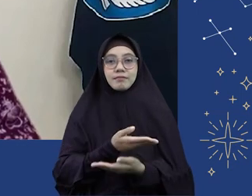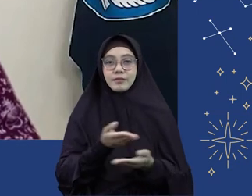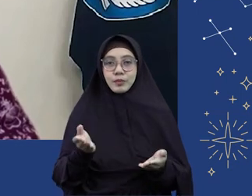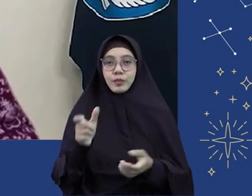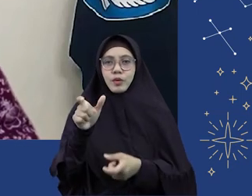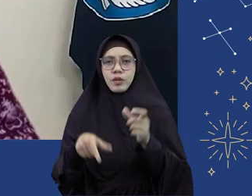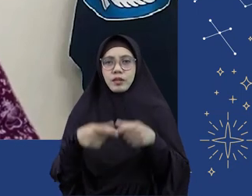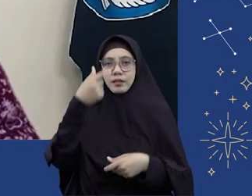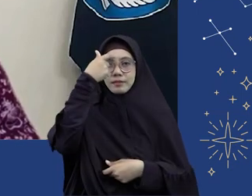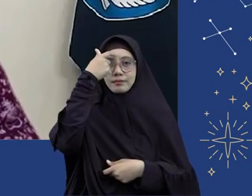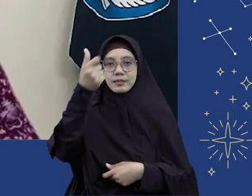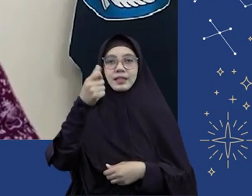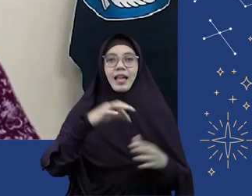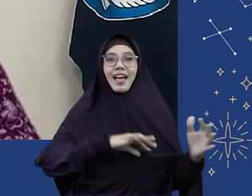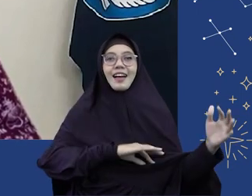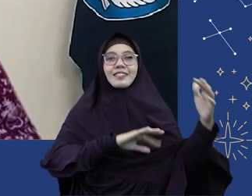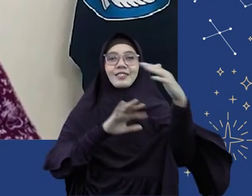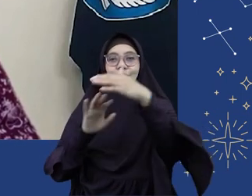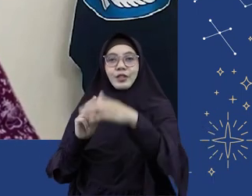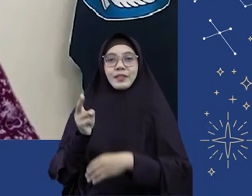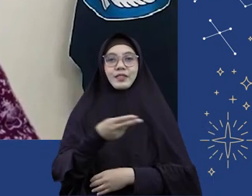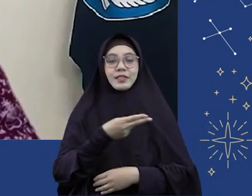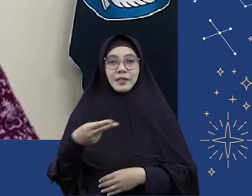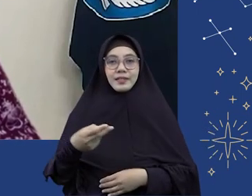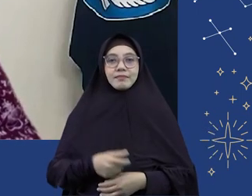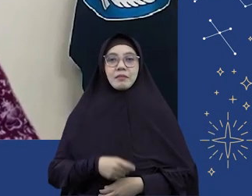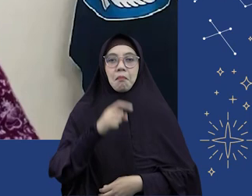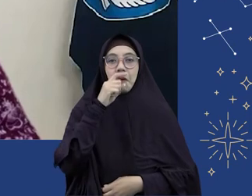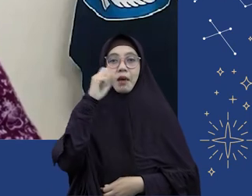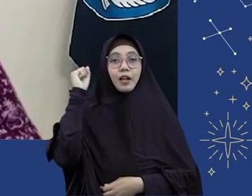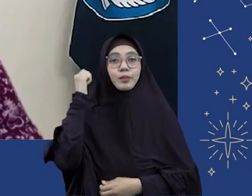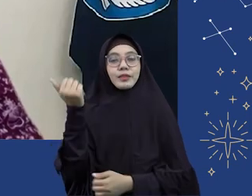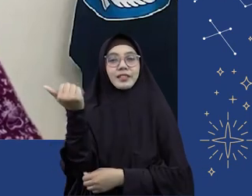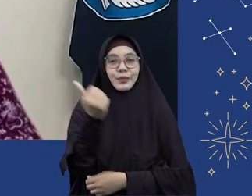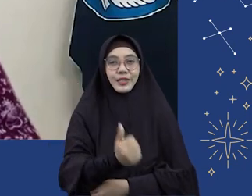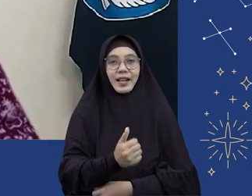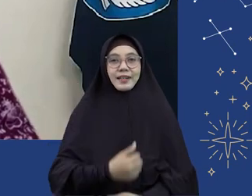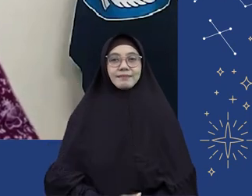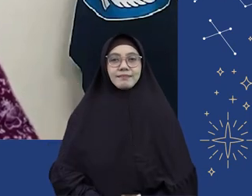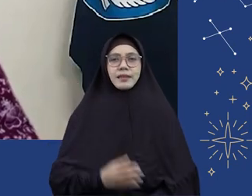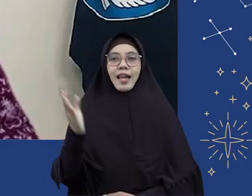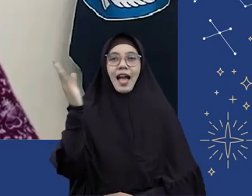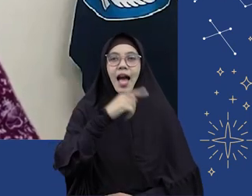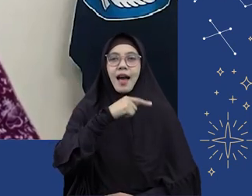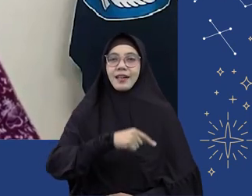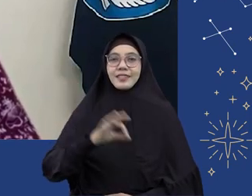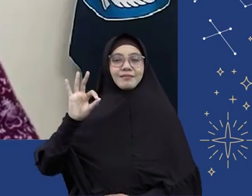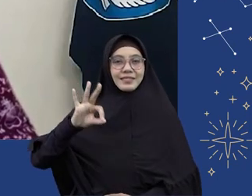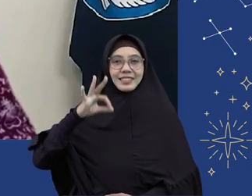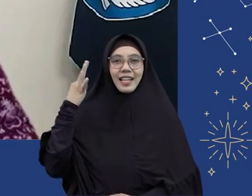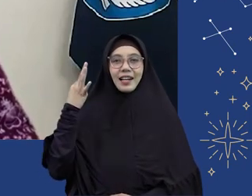keluarga civitas akademika IPB serta ibu dan bapak tamu undangan hari ini hari yang bersejarah